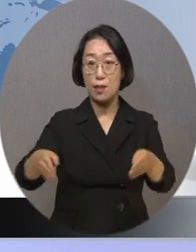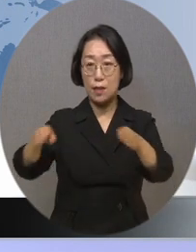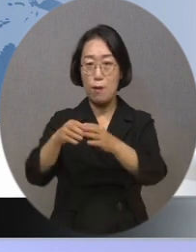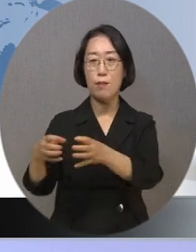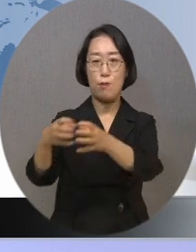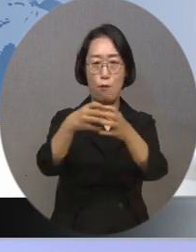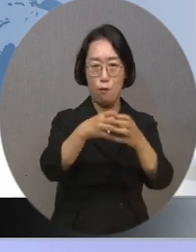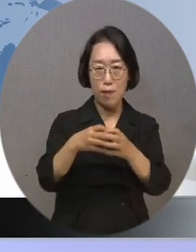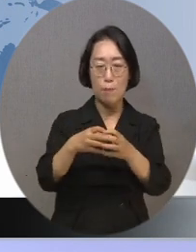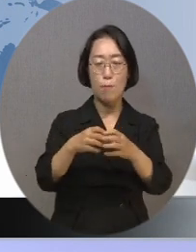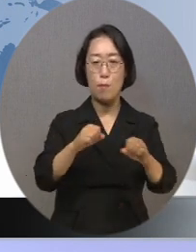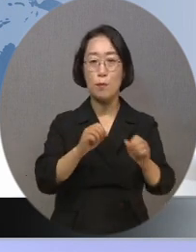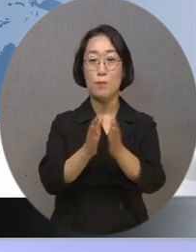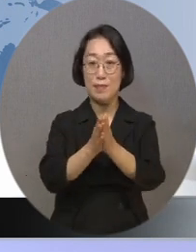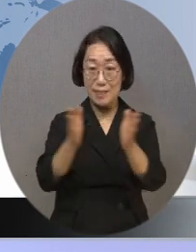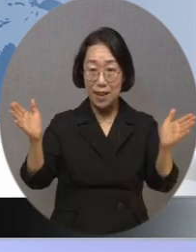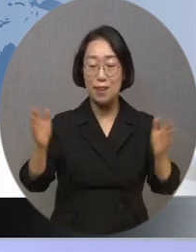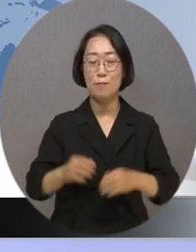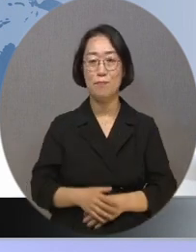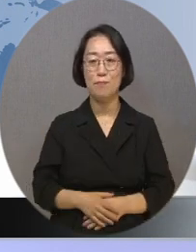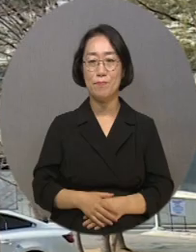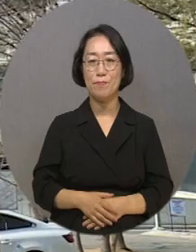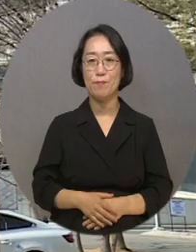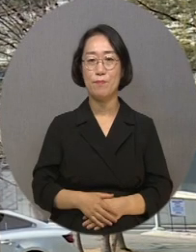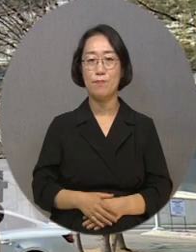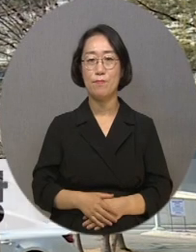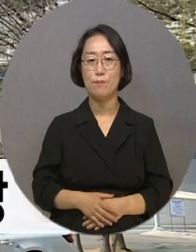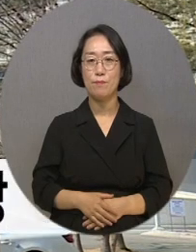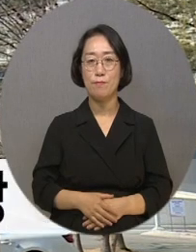하는데요. 자세한 소식 전합니다.